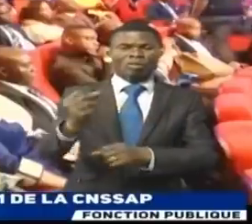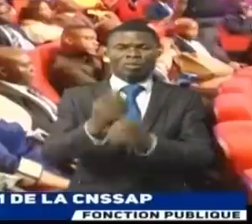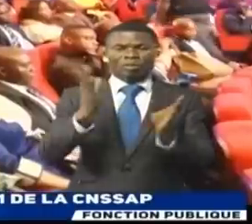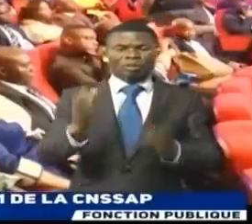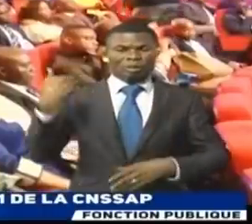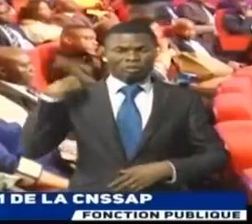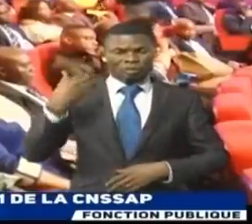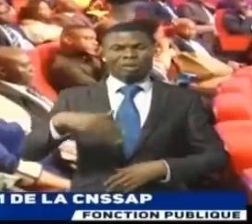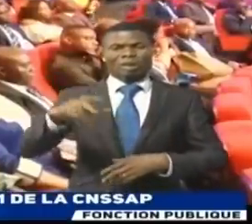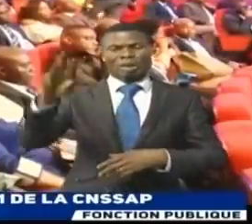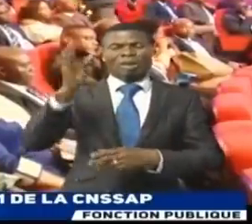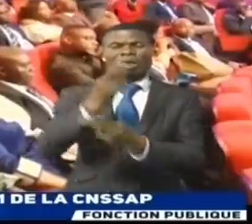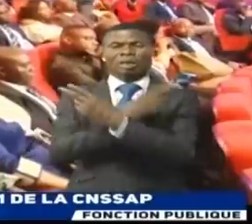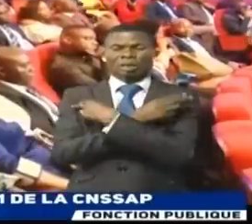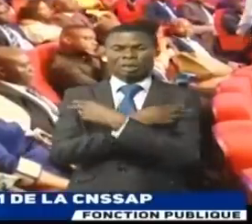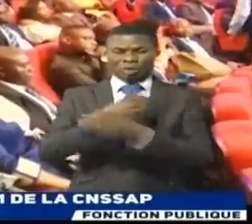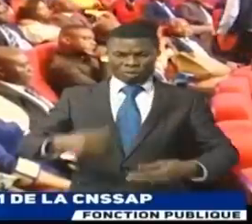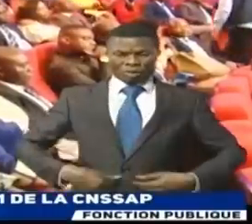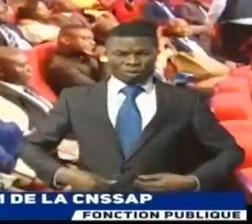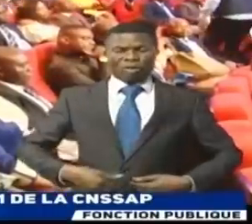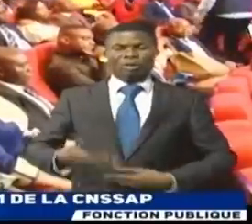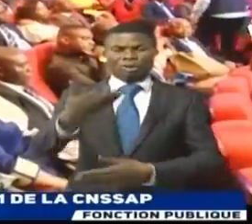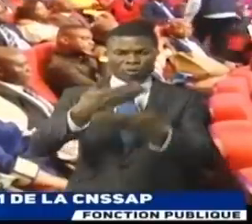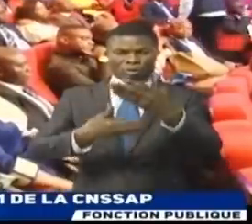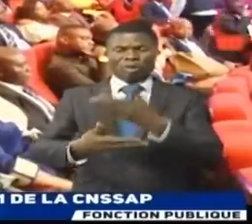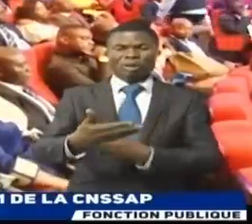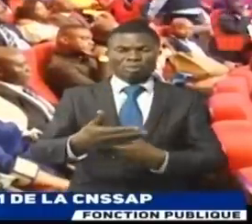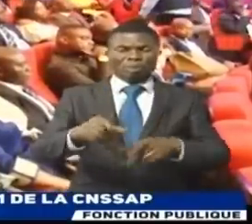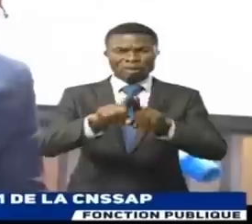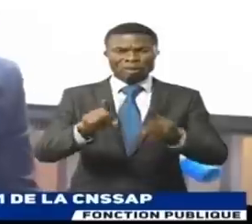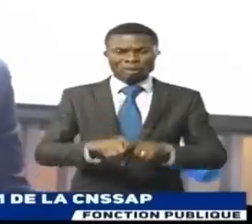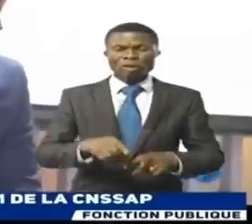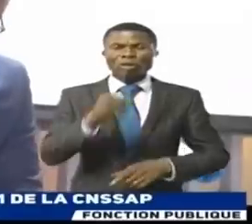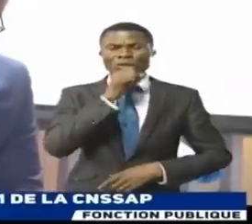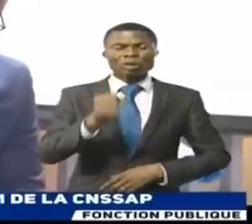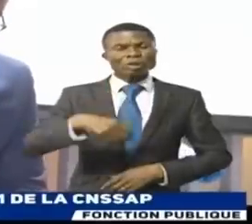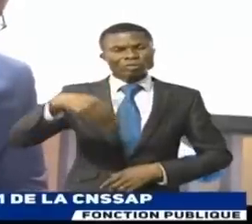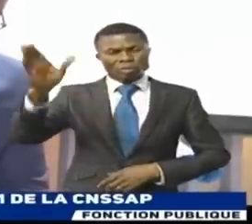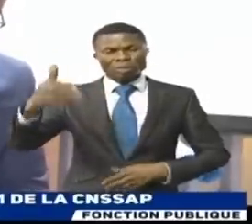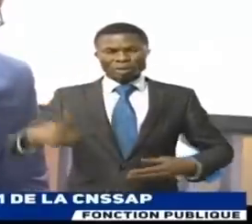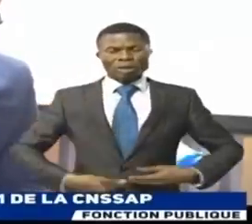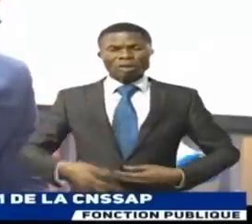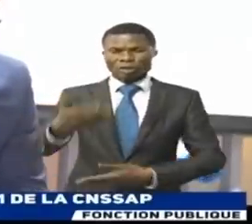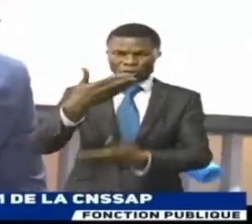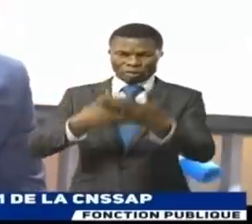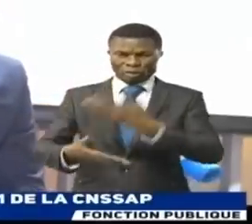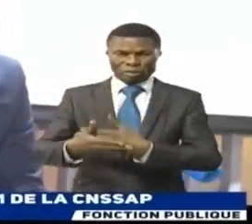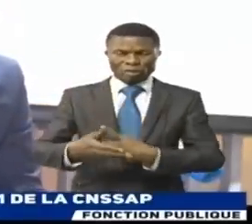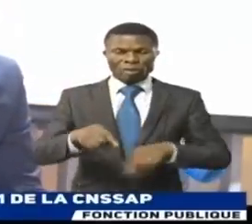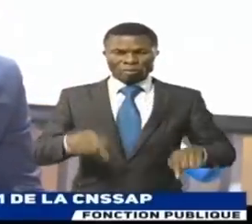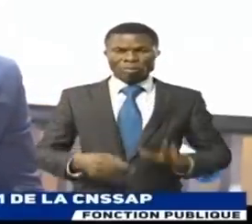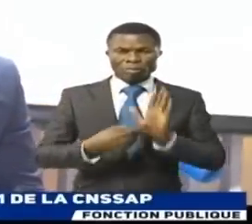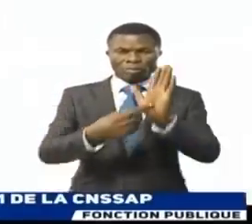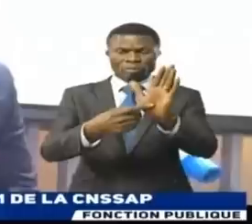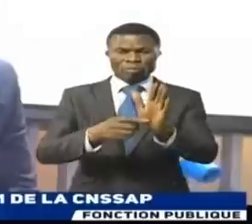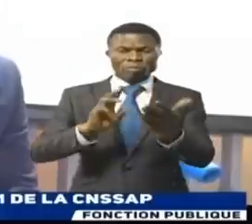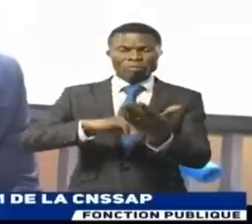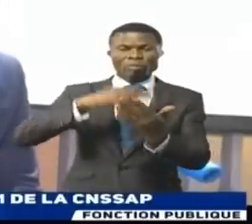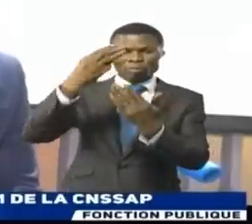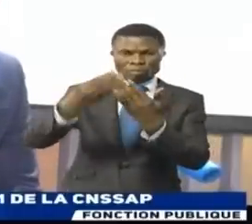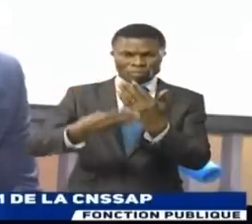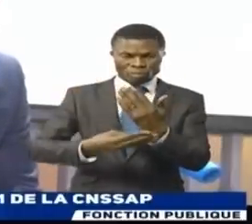chaque cycle où le plus jeune supporte le plus vieux. Nous avons eu l'occasion ce jour de vous présenter un petit bilan